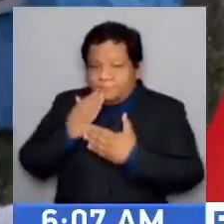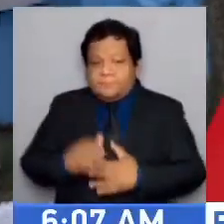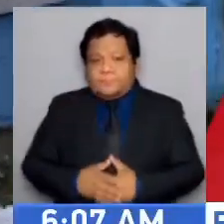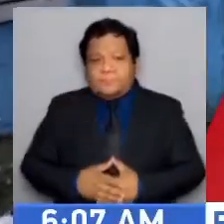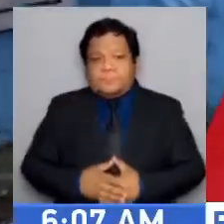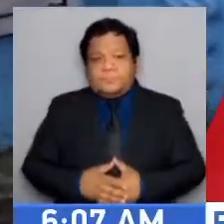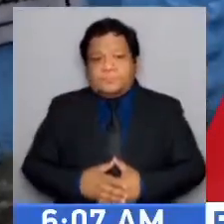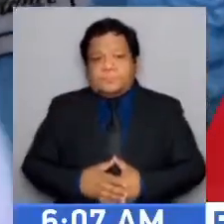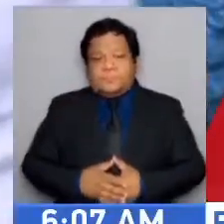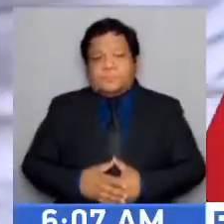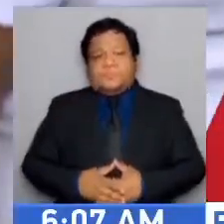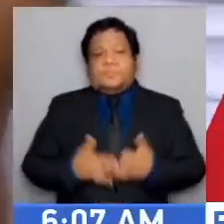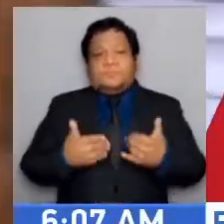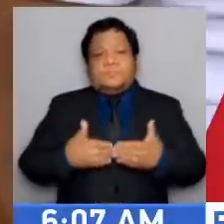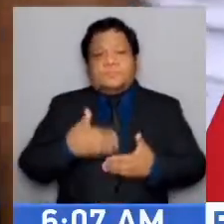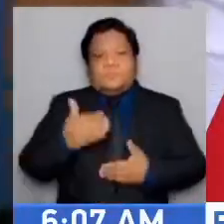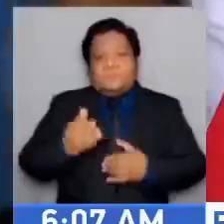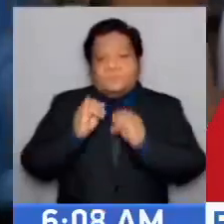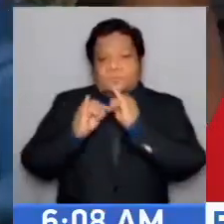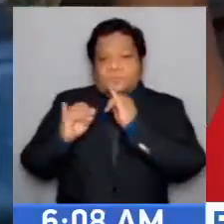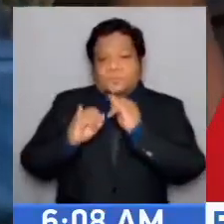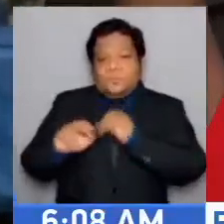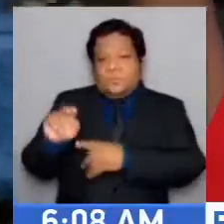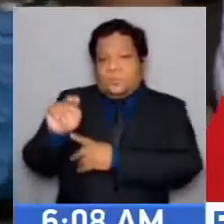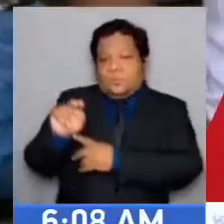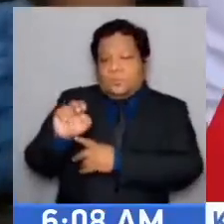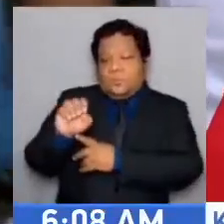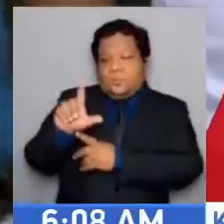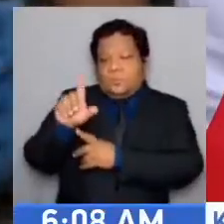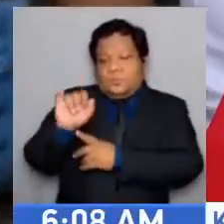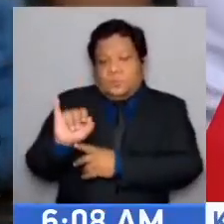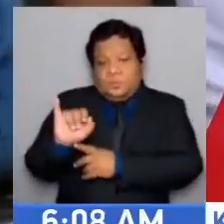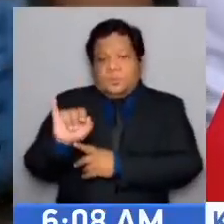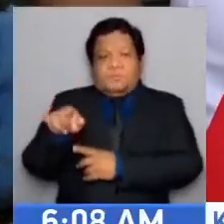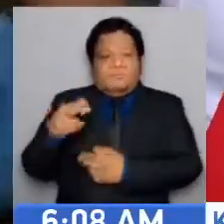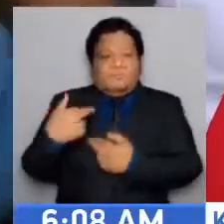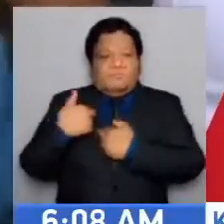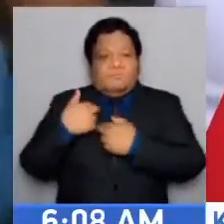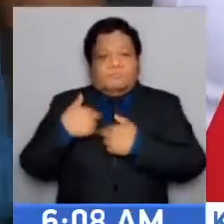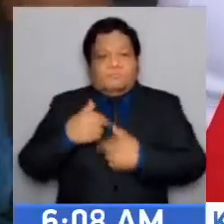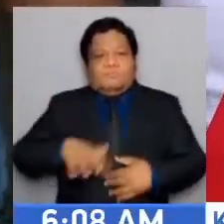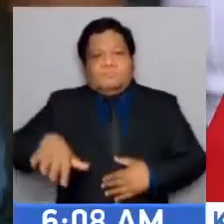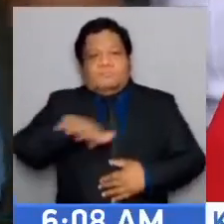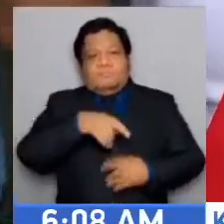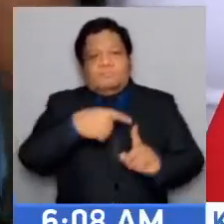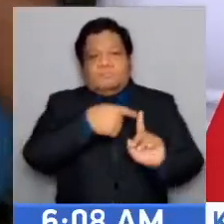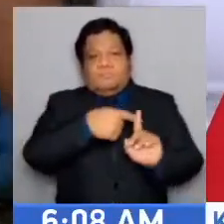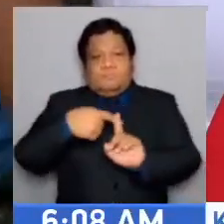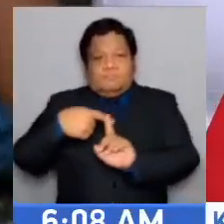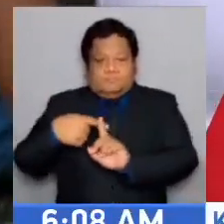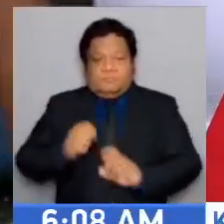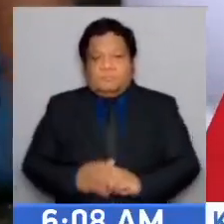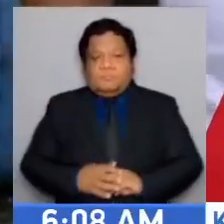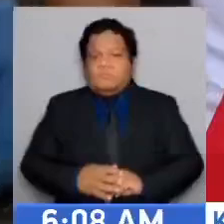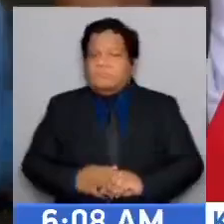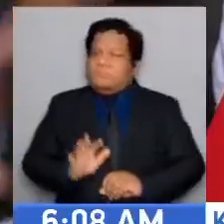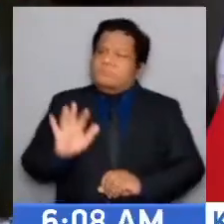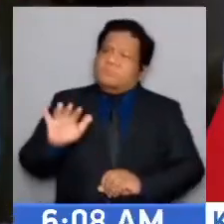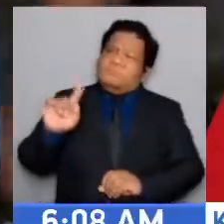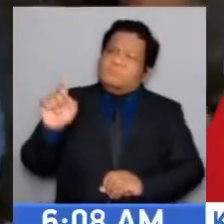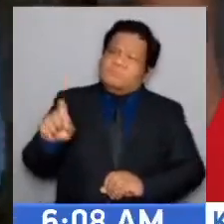po, siya po yung nangangasiwa dito sa Sangandaan Cemetery. Sir, paano ito? Nakita ko may mga hagdan, ganyan.